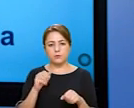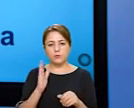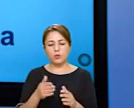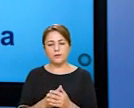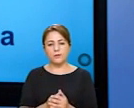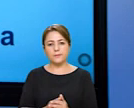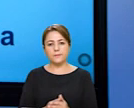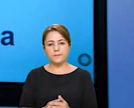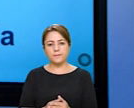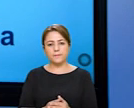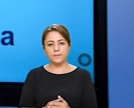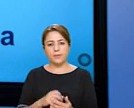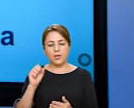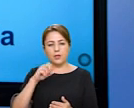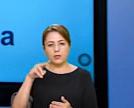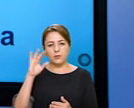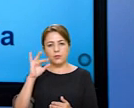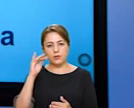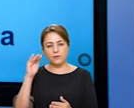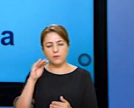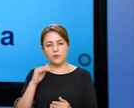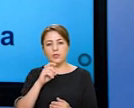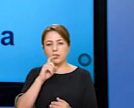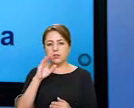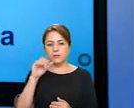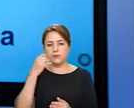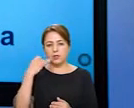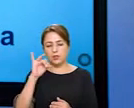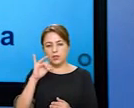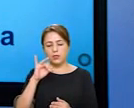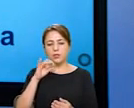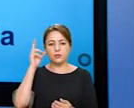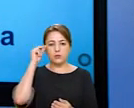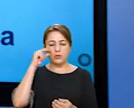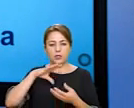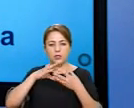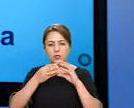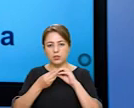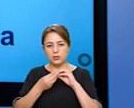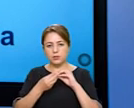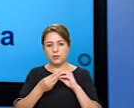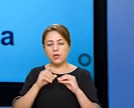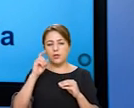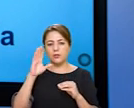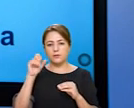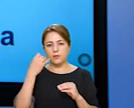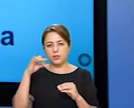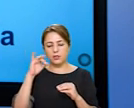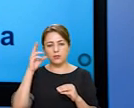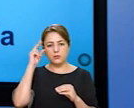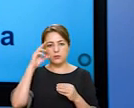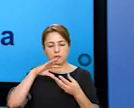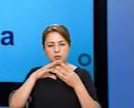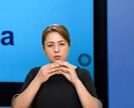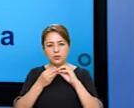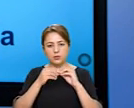kerak bo'ladi. Demak, algebrik ifodamiz. Qani x va y sonlar yig'indisi, mana x va y sonlari yig'indisi